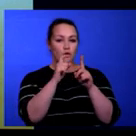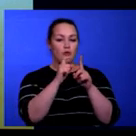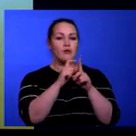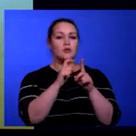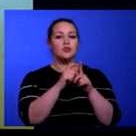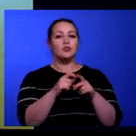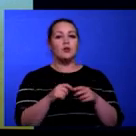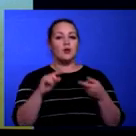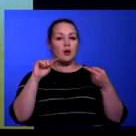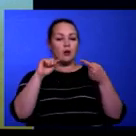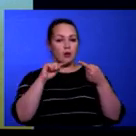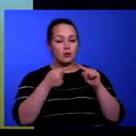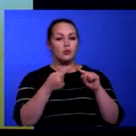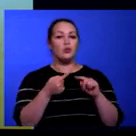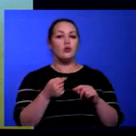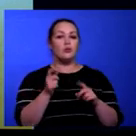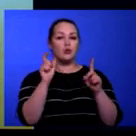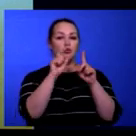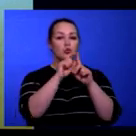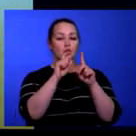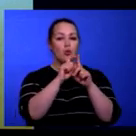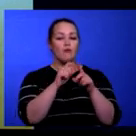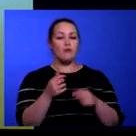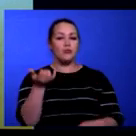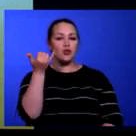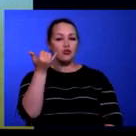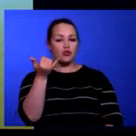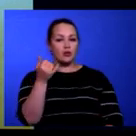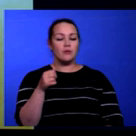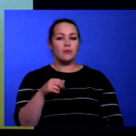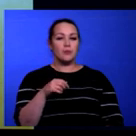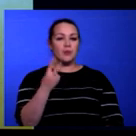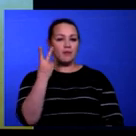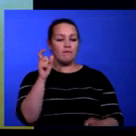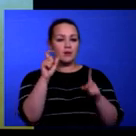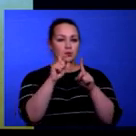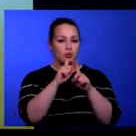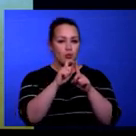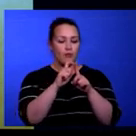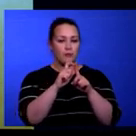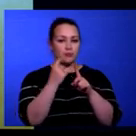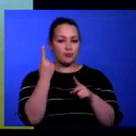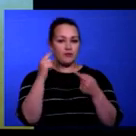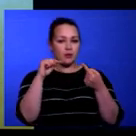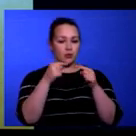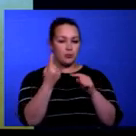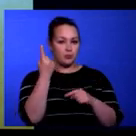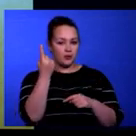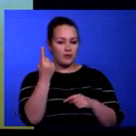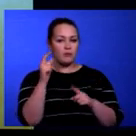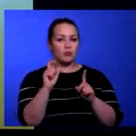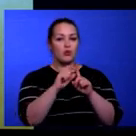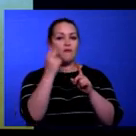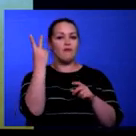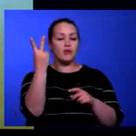данному то есть сейчас вы будете подбирать два слова 1 антоним к первому слову